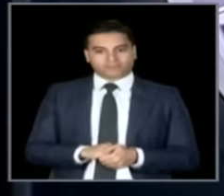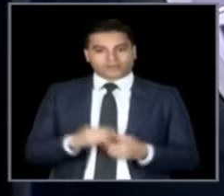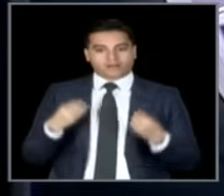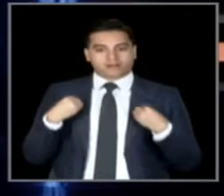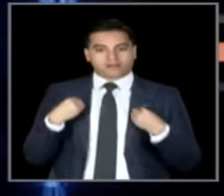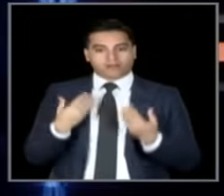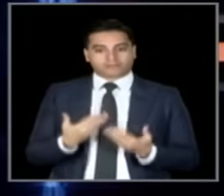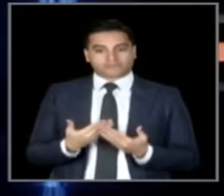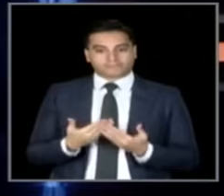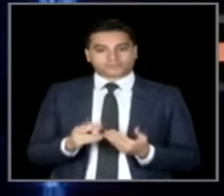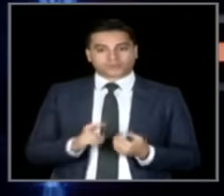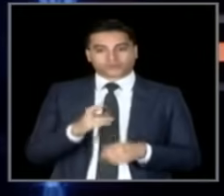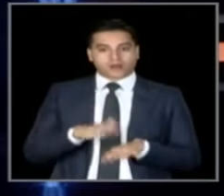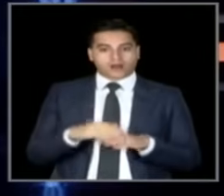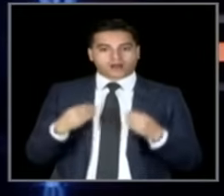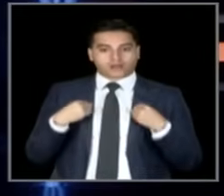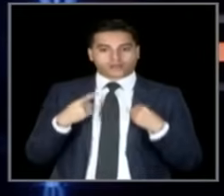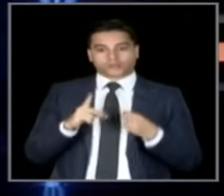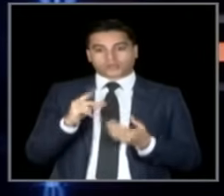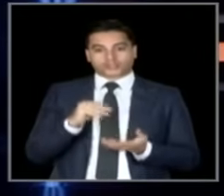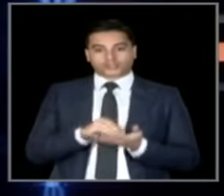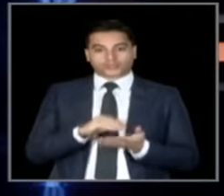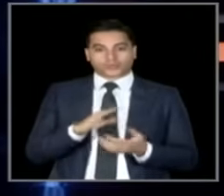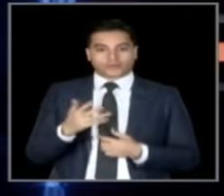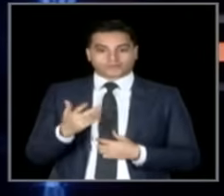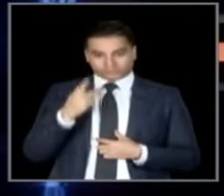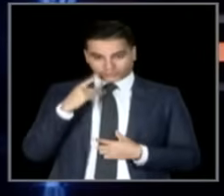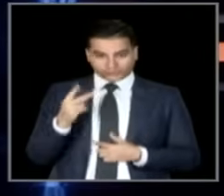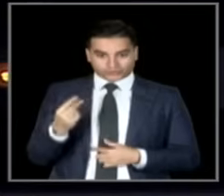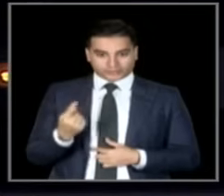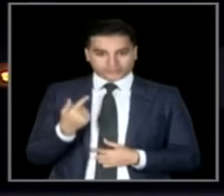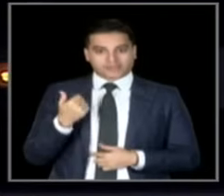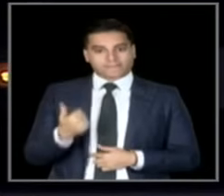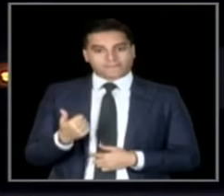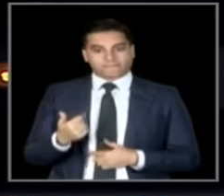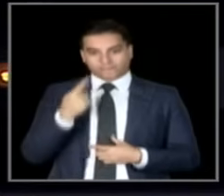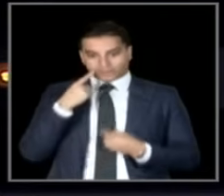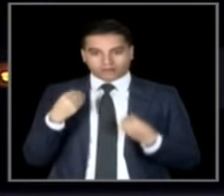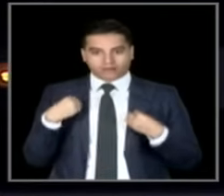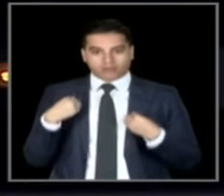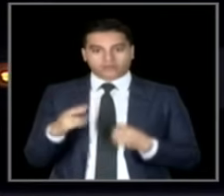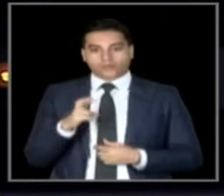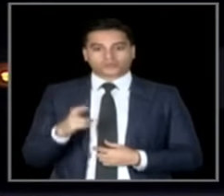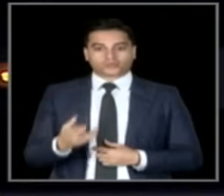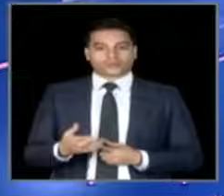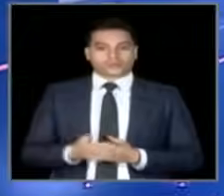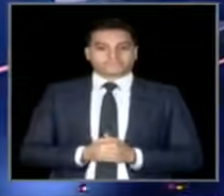رياضة، سؤال في الرياضة، سؤال بعشرين نقطة. عشرين. تمام، رياضة. والسؤال